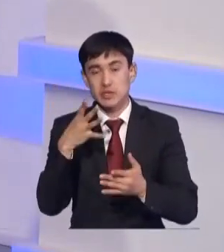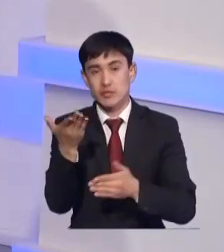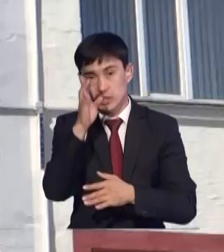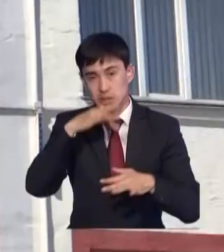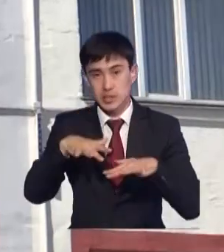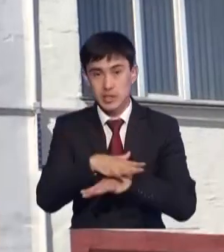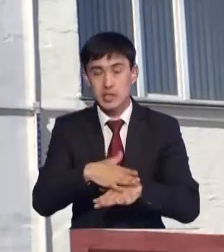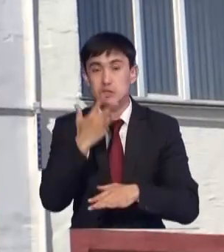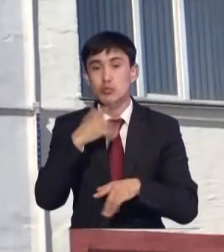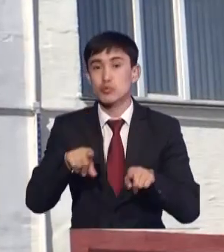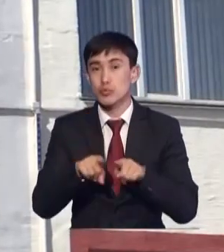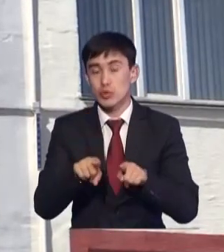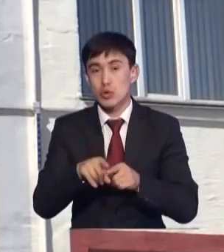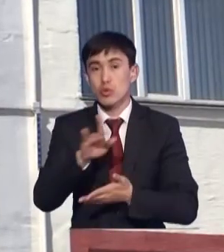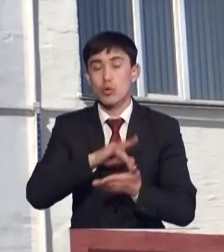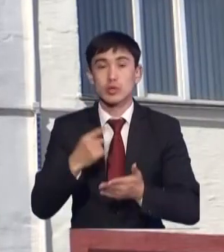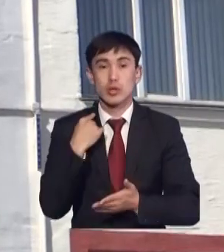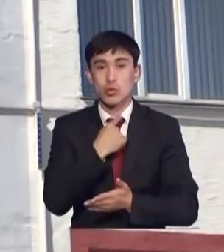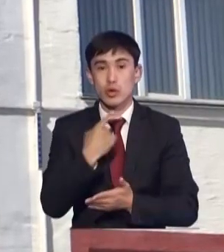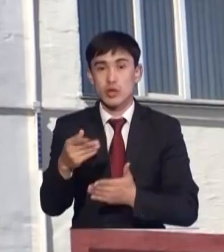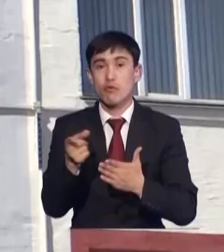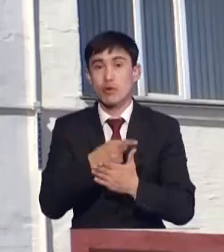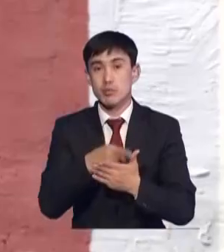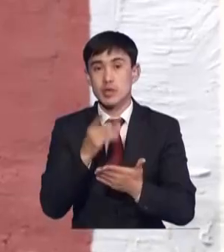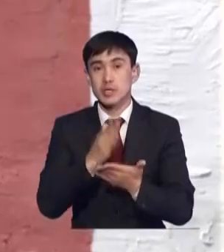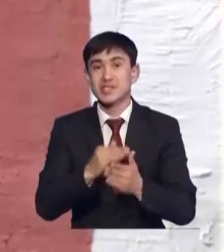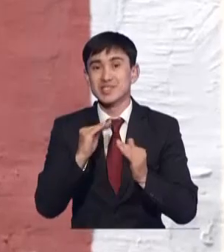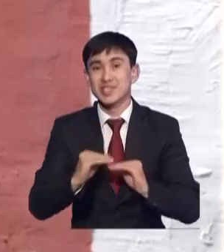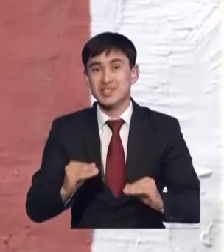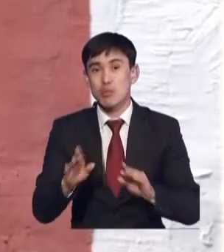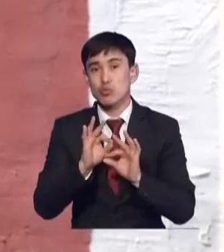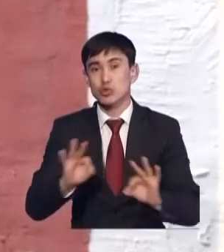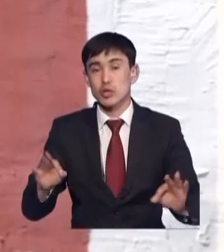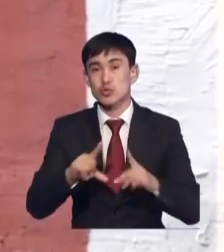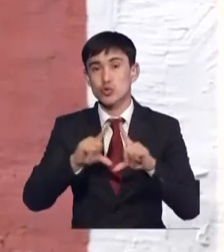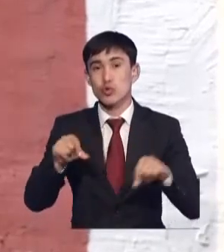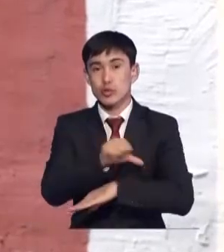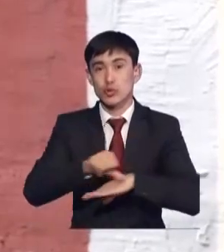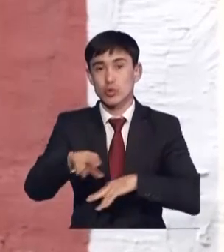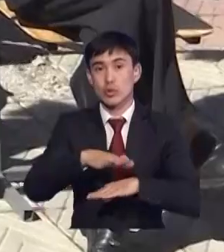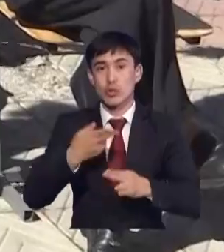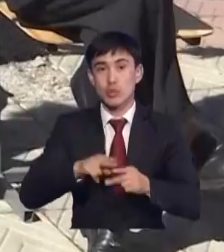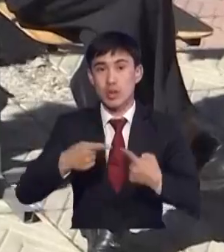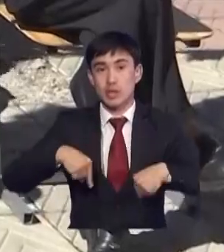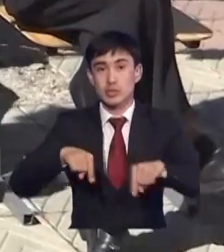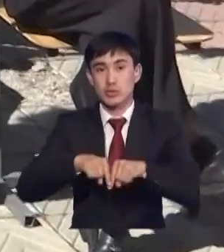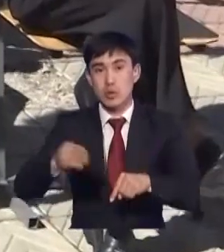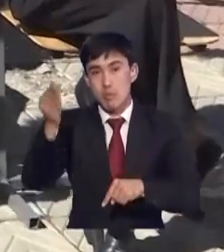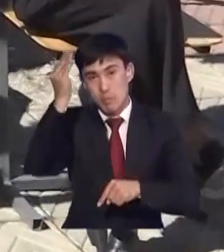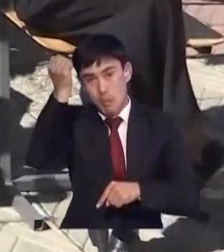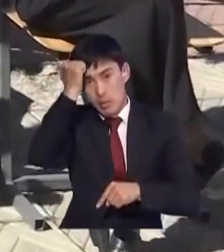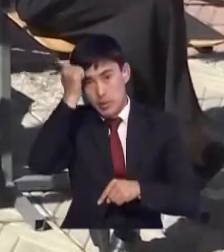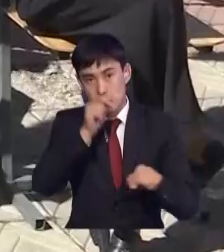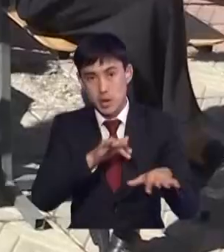нашей стране но и зарубежом в городе Талды Курган его имя носит детская музыкальная школа на территории которой было организовано МТ